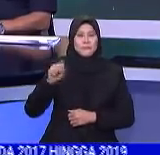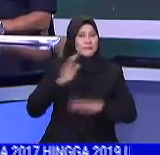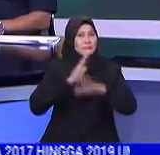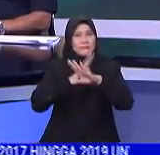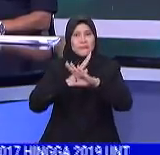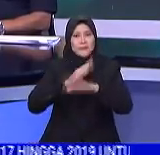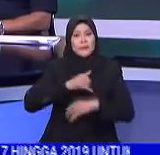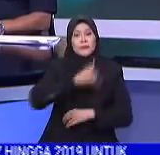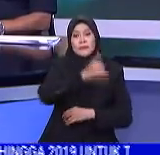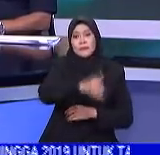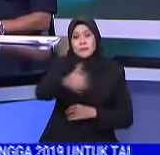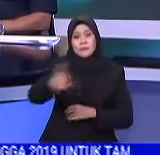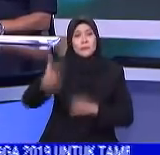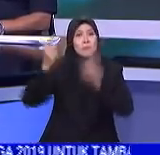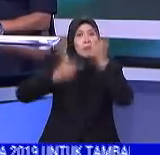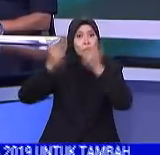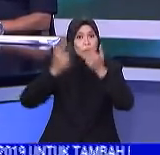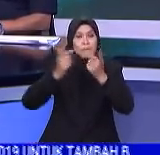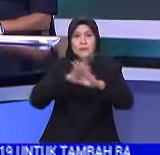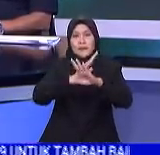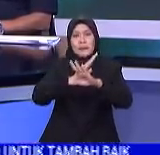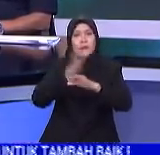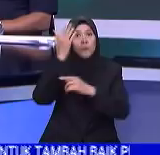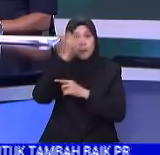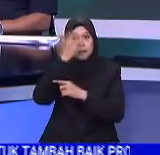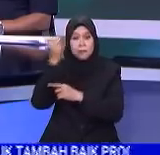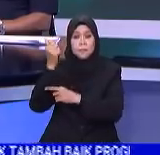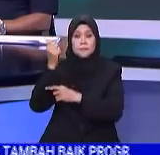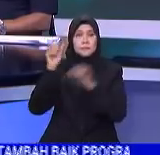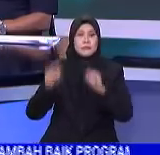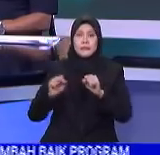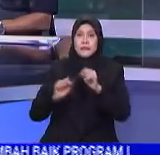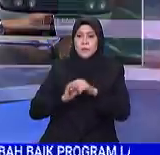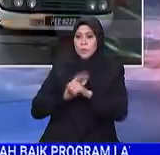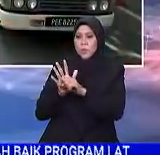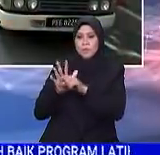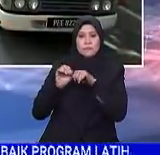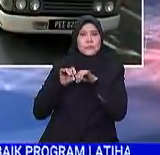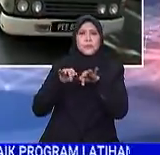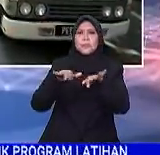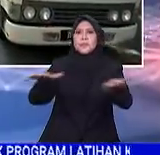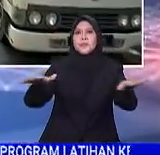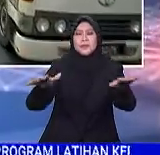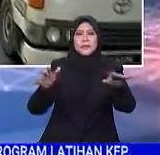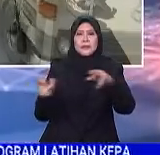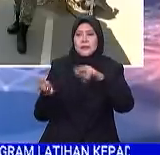Larangan ziarah ni dikeluarkan disebabkan jangkitan yang terlalu tinggi sekarang ni, ya.